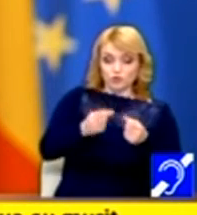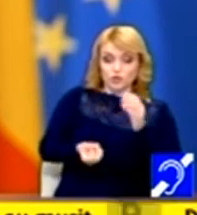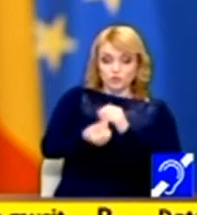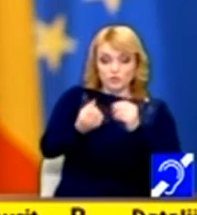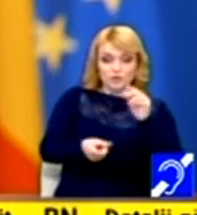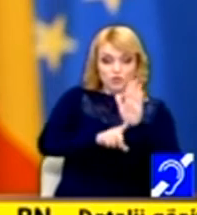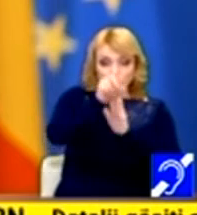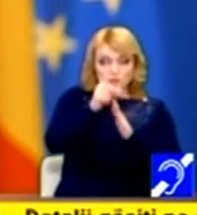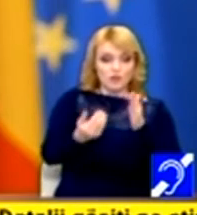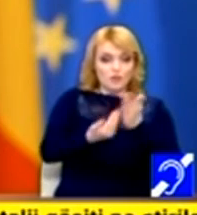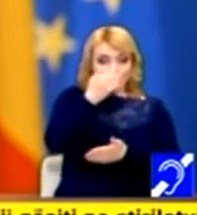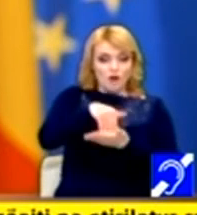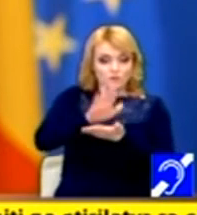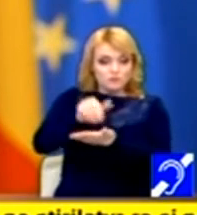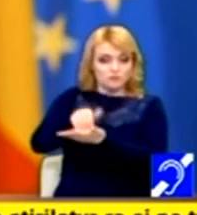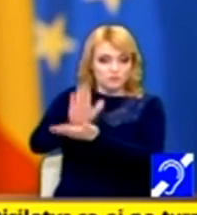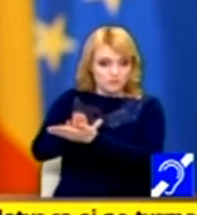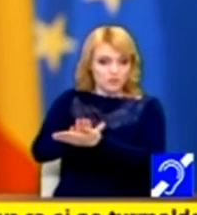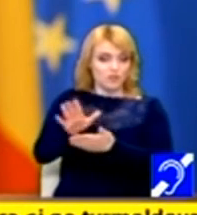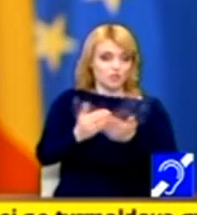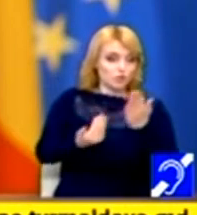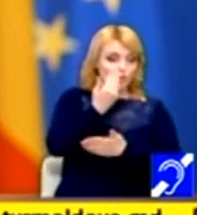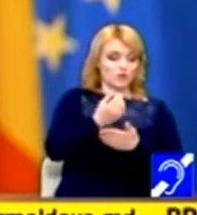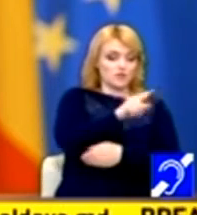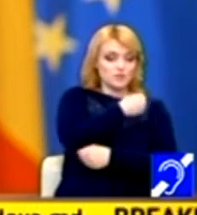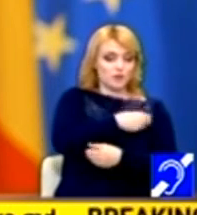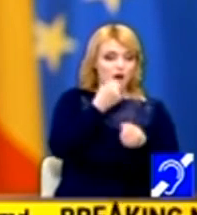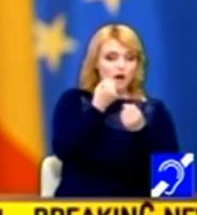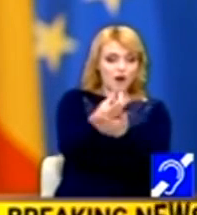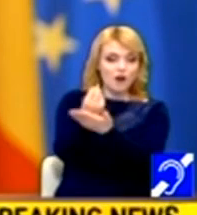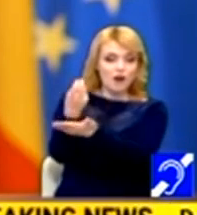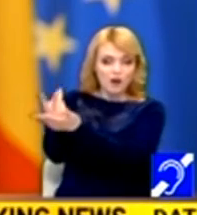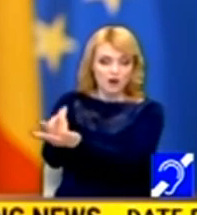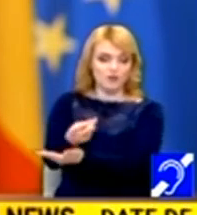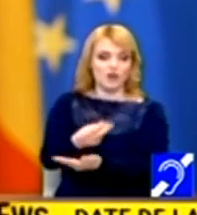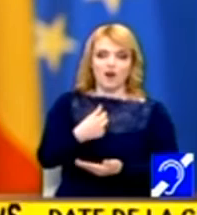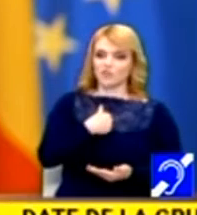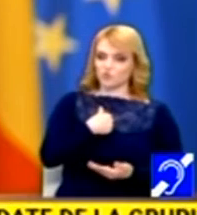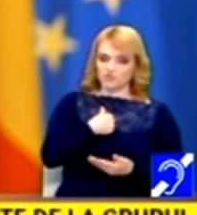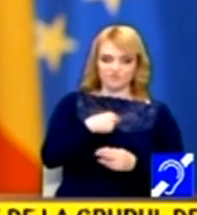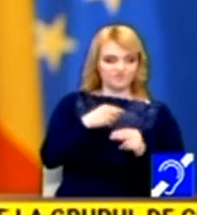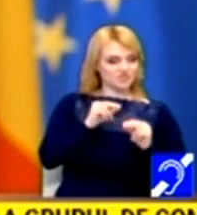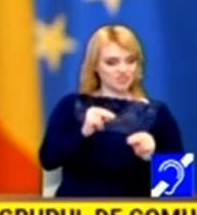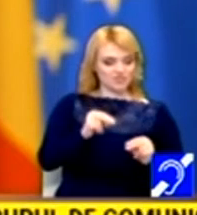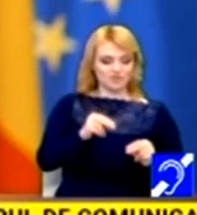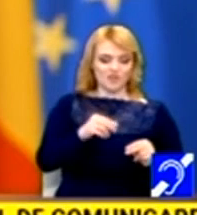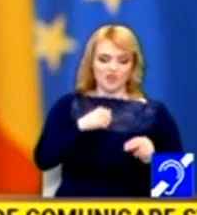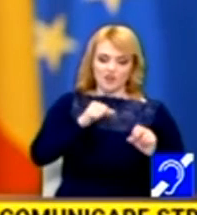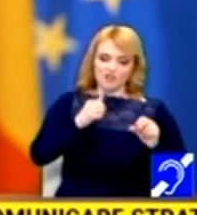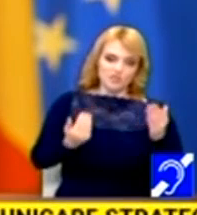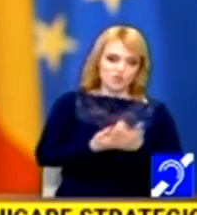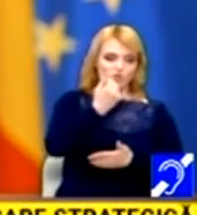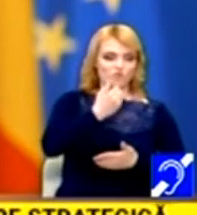infectări care va duce la supraaglomerarea spitalelor, atunci nu voi ezita să declar din